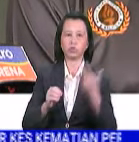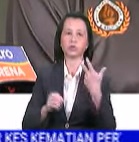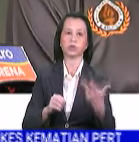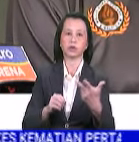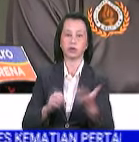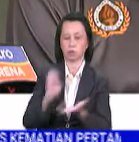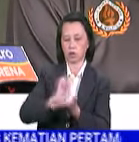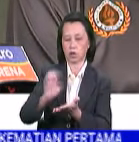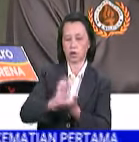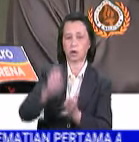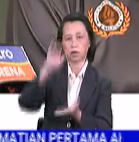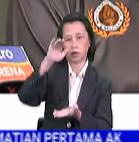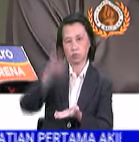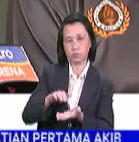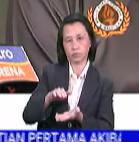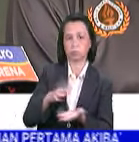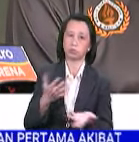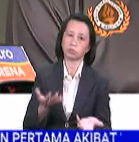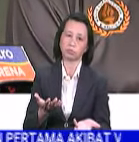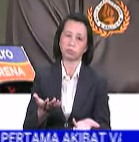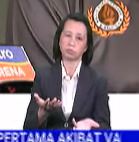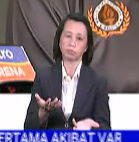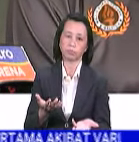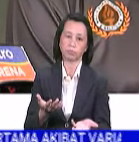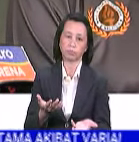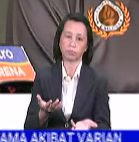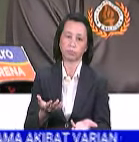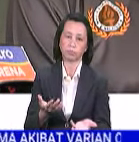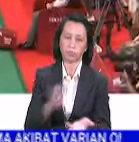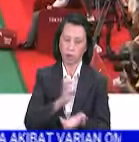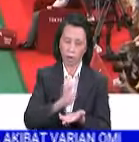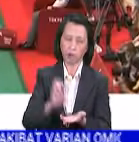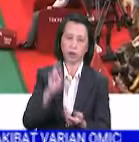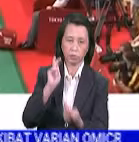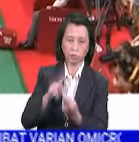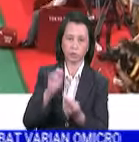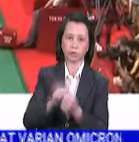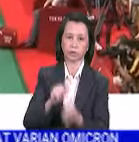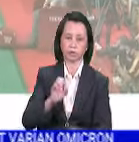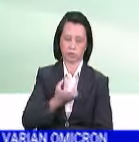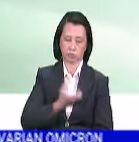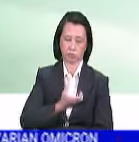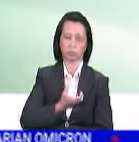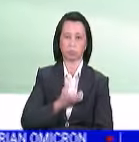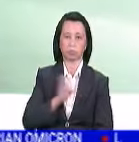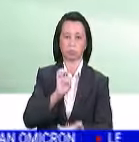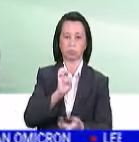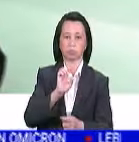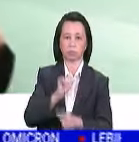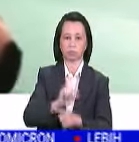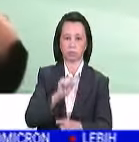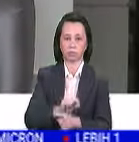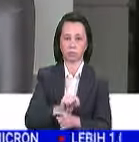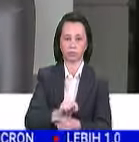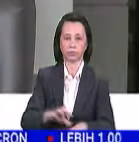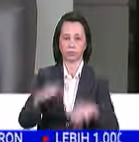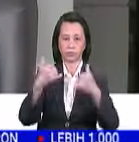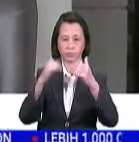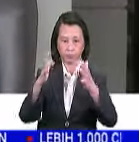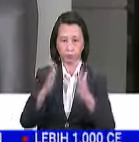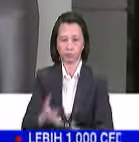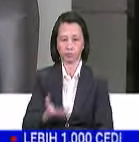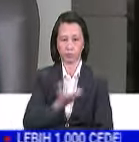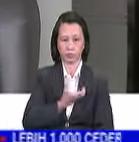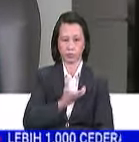kelayakan allowance mereka adalah bersesuaian dengan pingat gangsa tersebut. Menurutnya, pemenang pingat